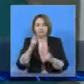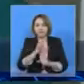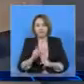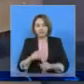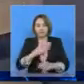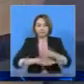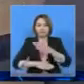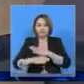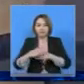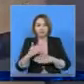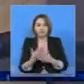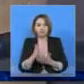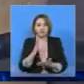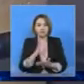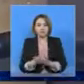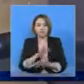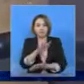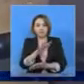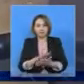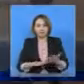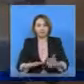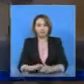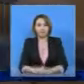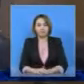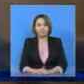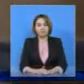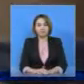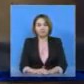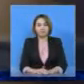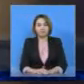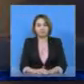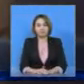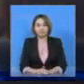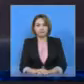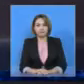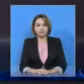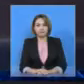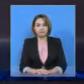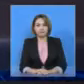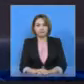с ограниченными возможностями будет продолжена. Гульдана Каленкызы, Азамат Сауханов, телеканал Актобе.